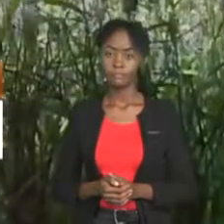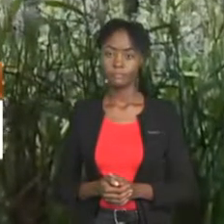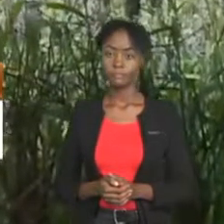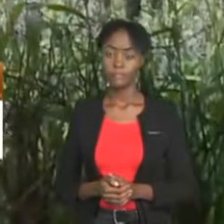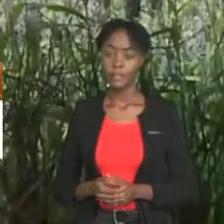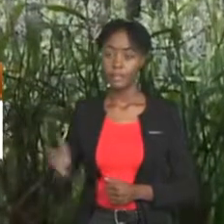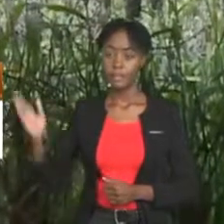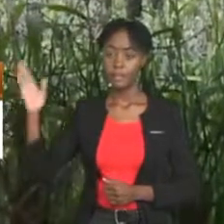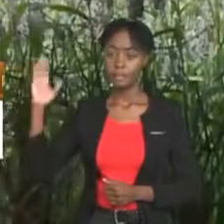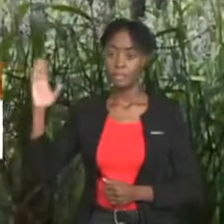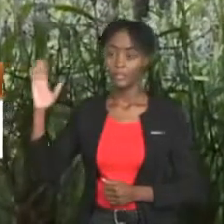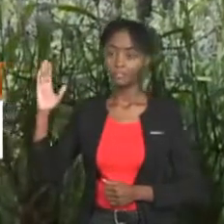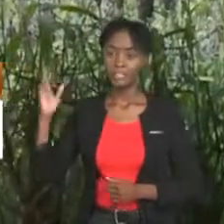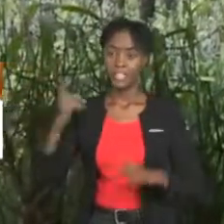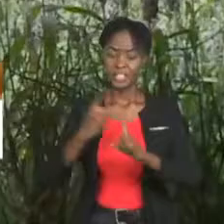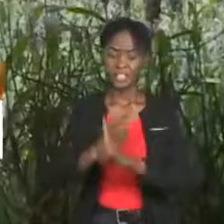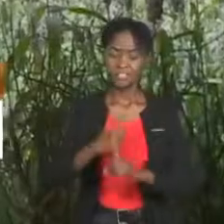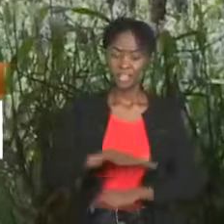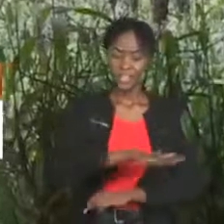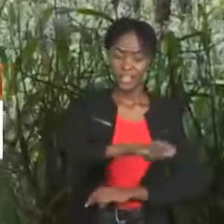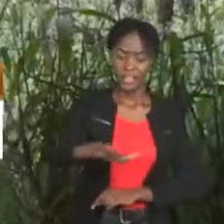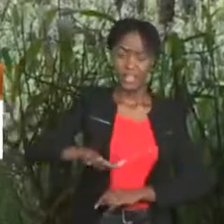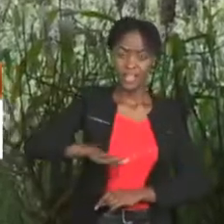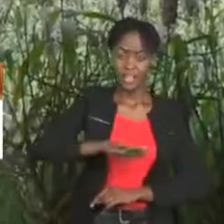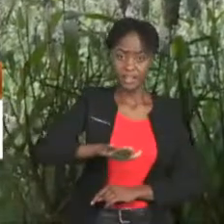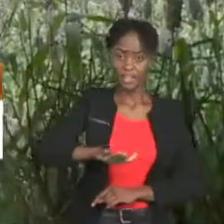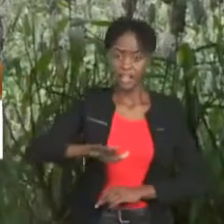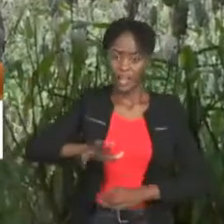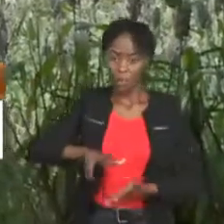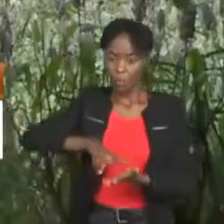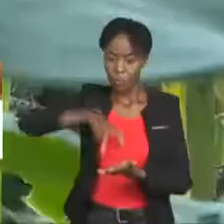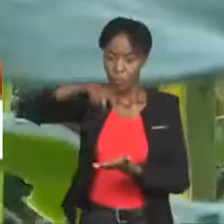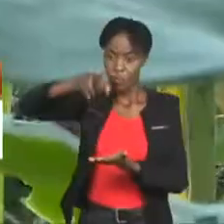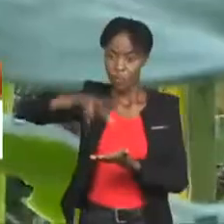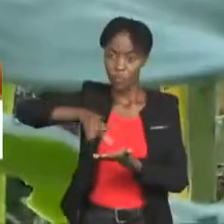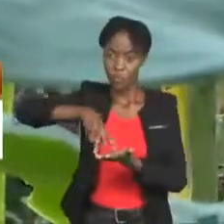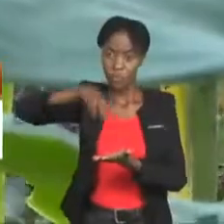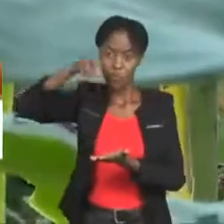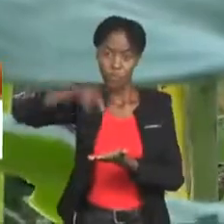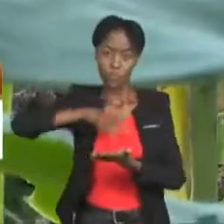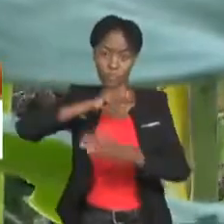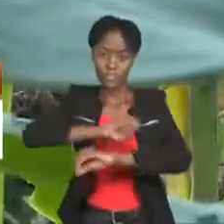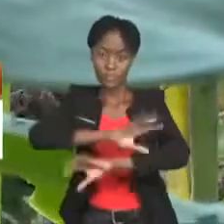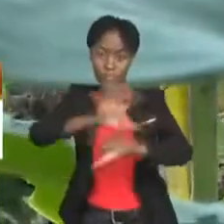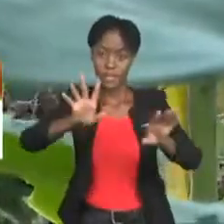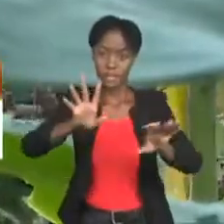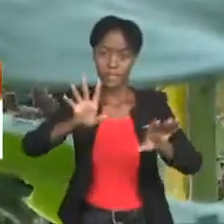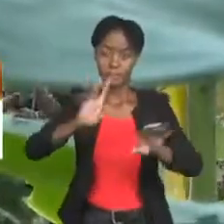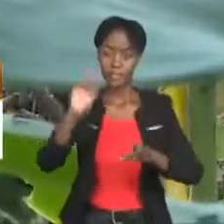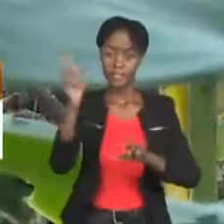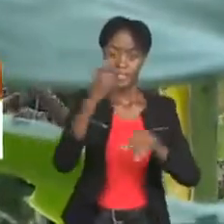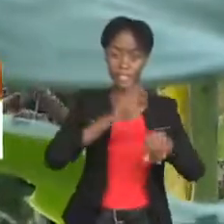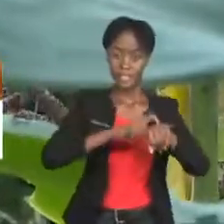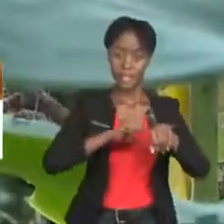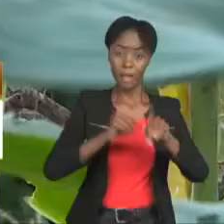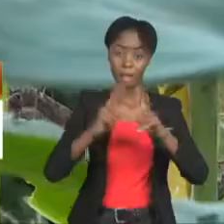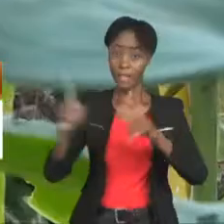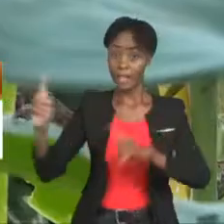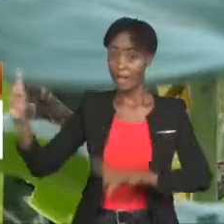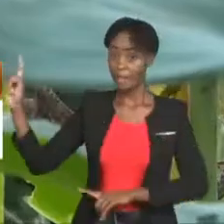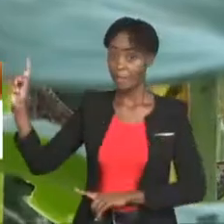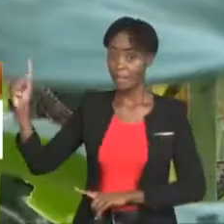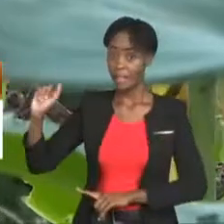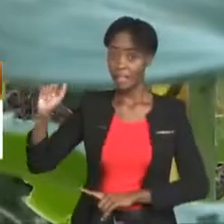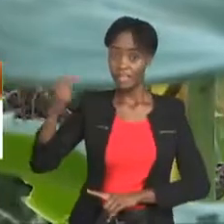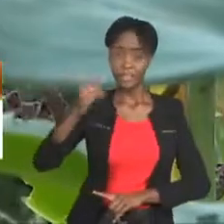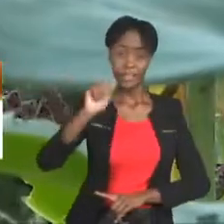Wakati sehemu nyingine za nchi zinashuhudia uvamizi wa nzige kwa mara ya pili, wakazi wa Thanatu, wadi ya Mukothima kwenye kaunti ya